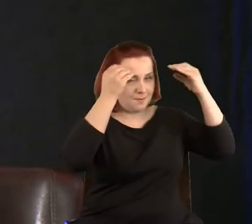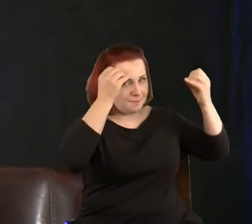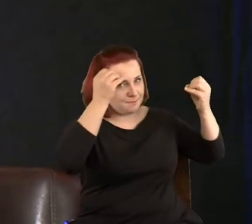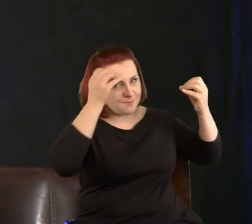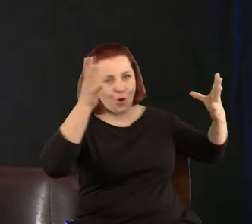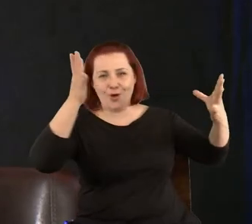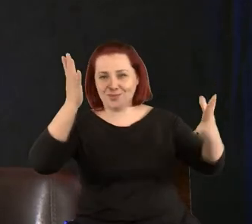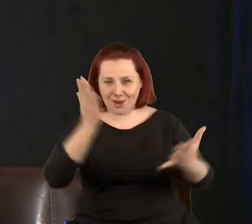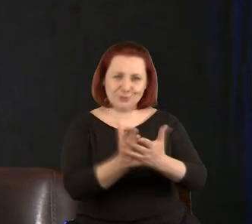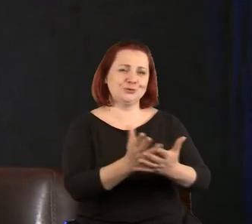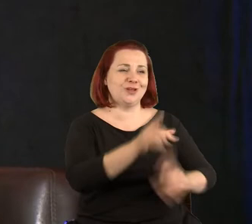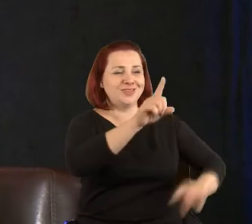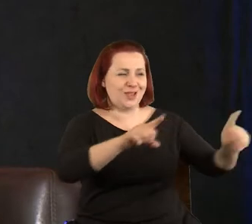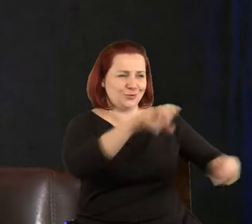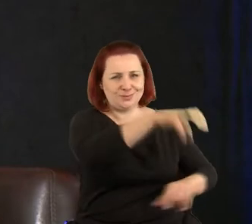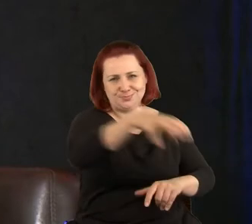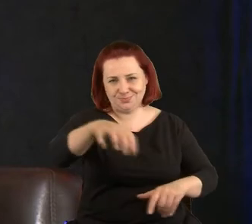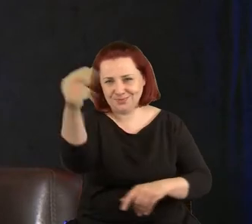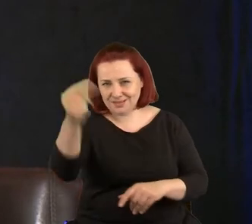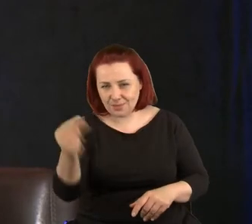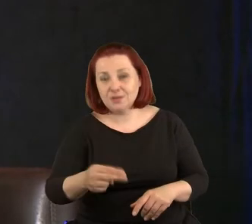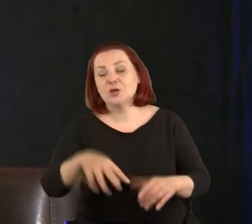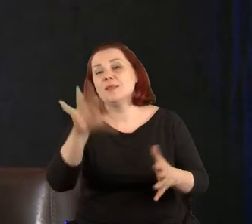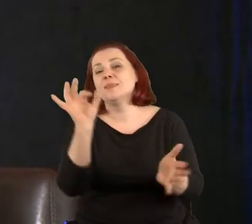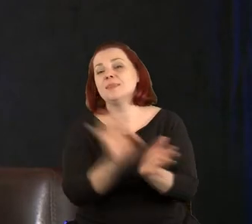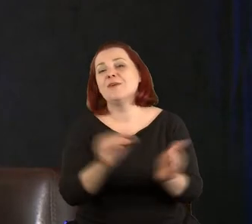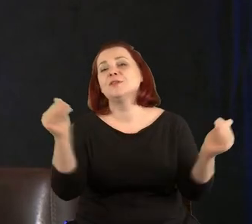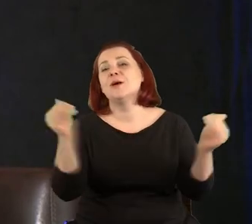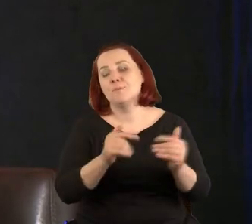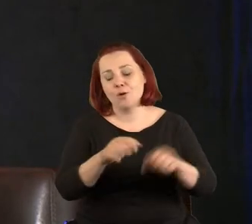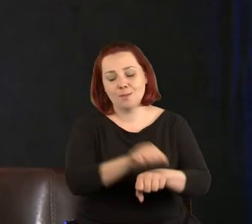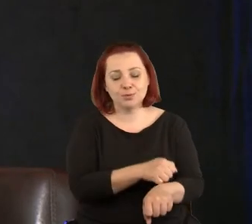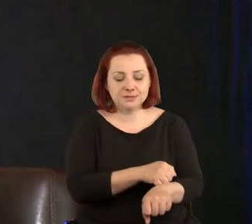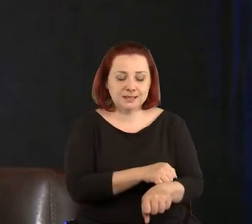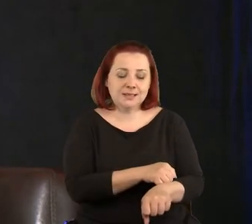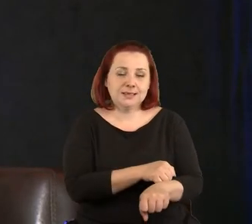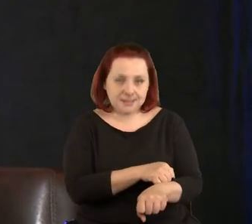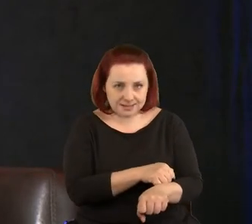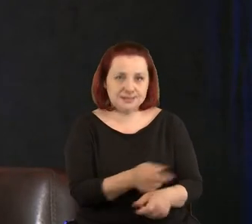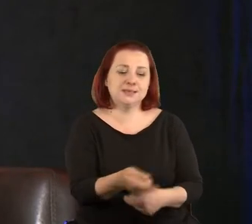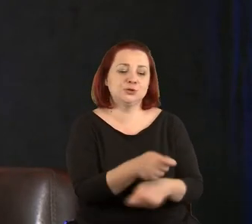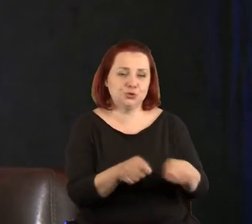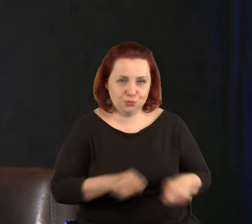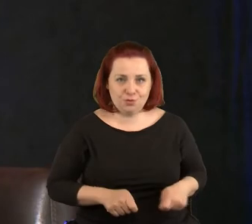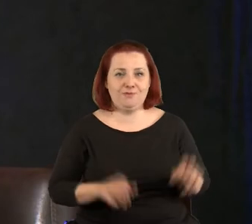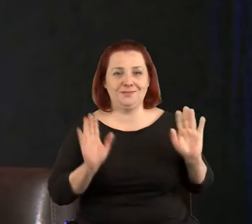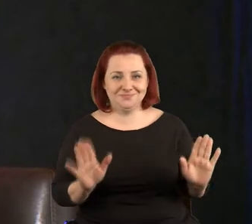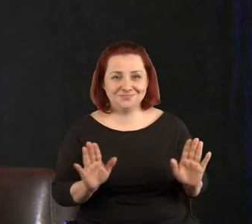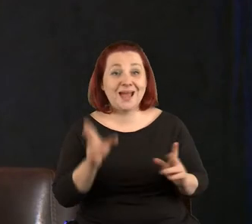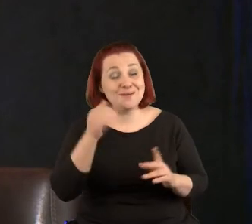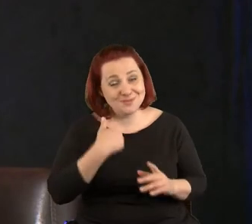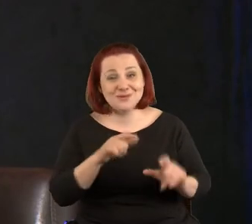w pewnych obszarach, że mogę sobie nawet pozwolić zasznurować te buty. Ale był taki czas, kiedy wracałam tam do